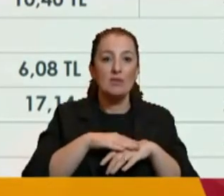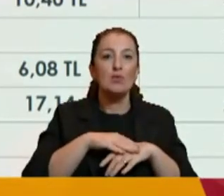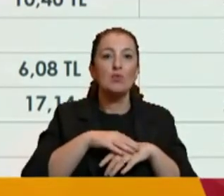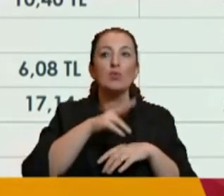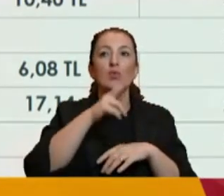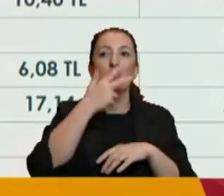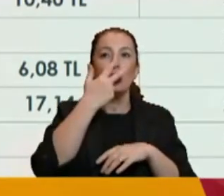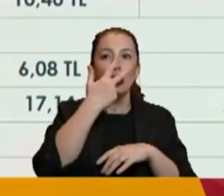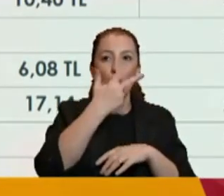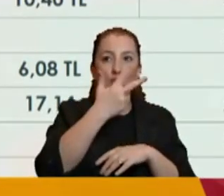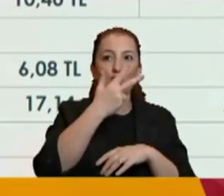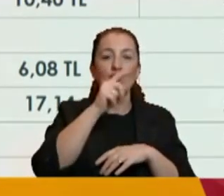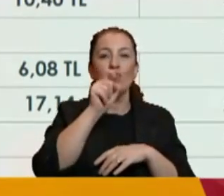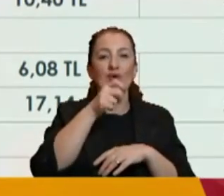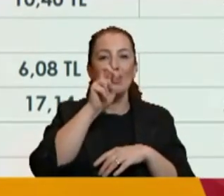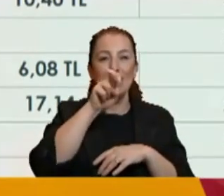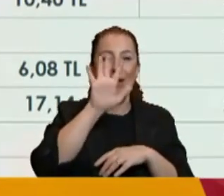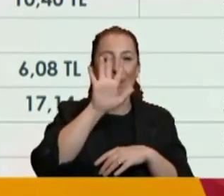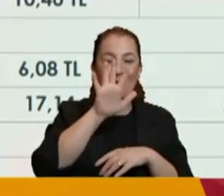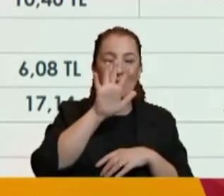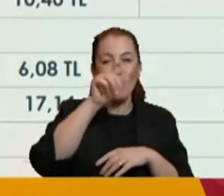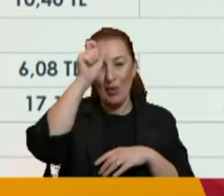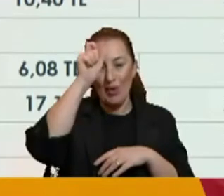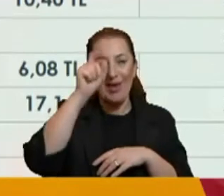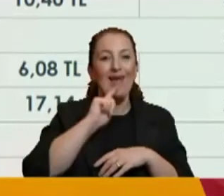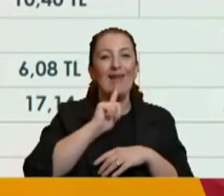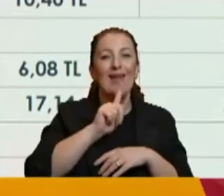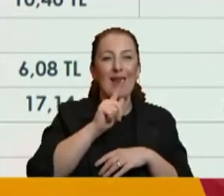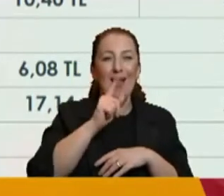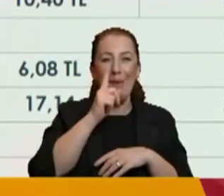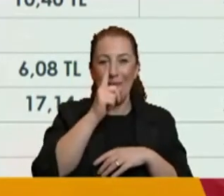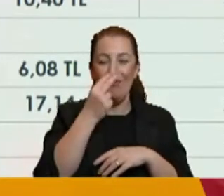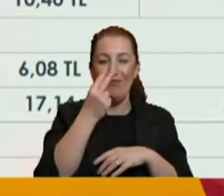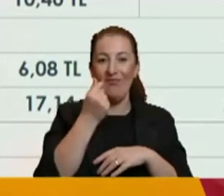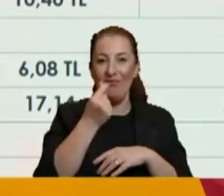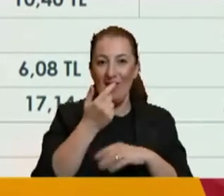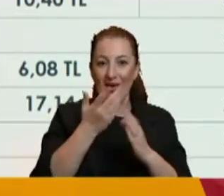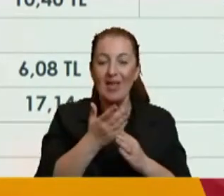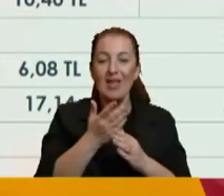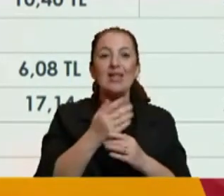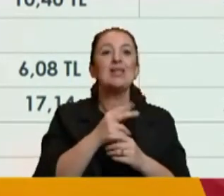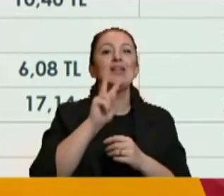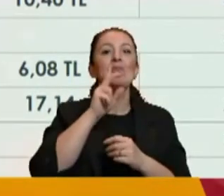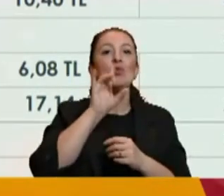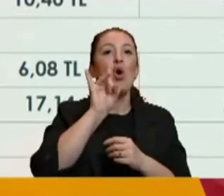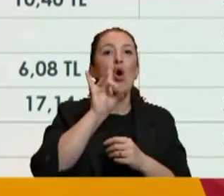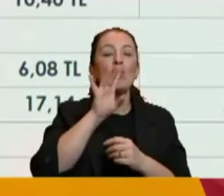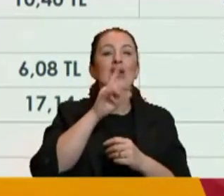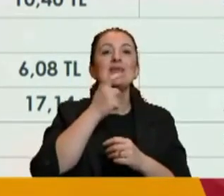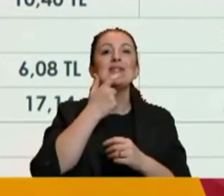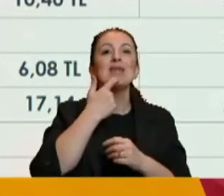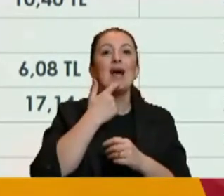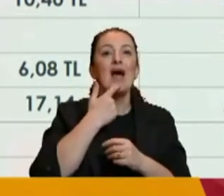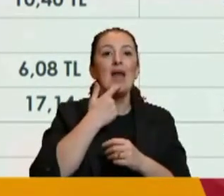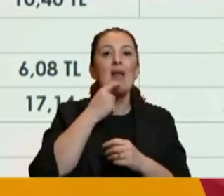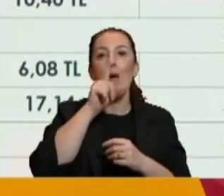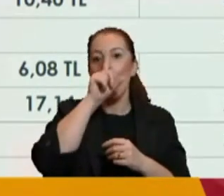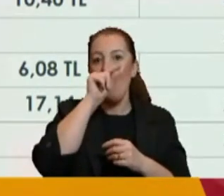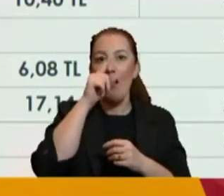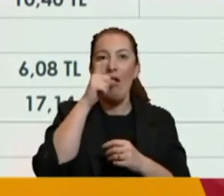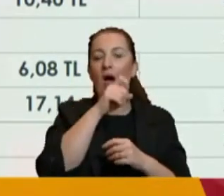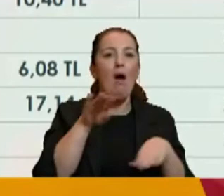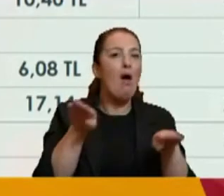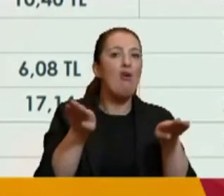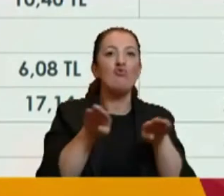3/85 Türk liralık birim fiyat Hatip 2014 yılı Mart ayına